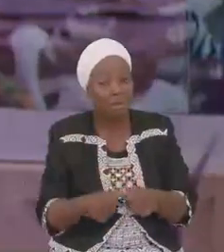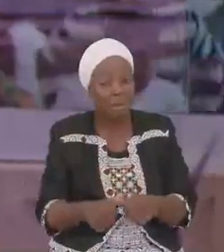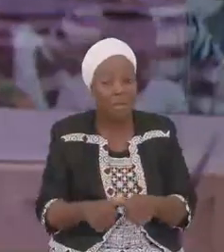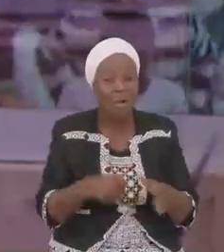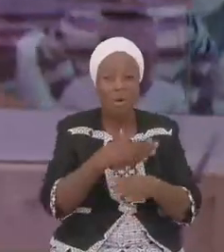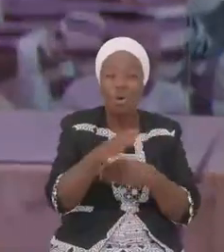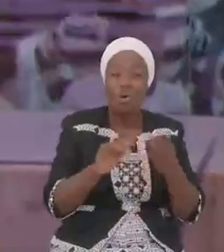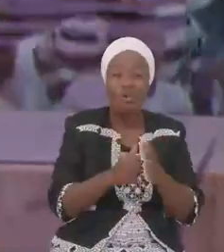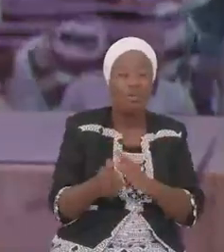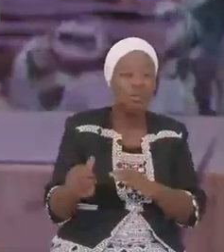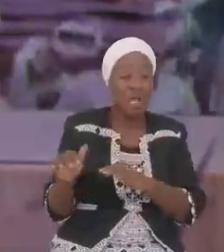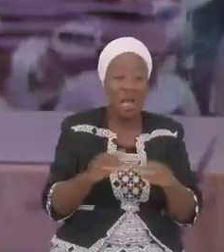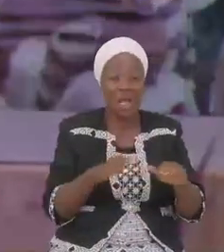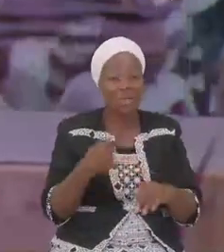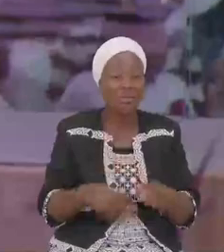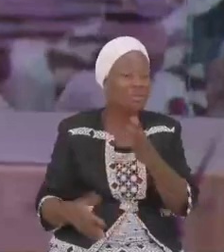Rappelez-vous